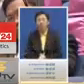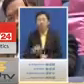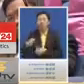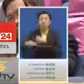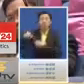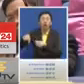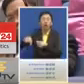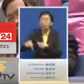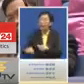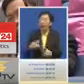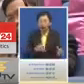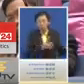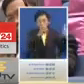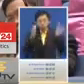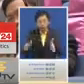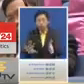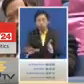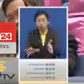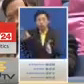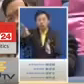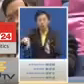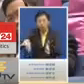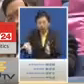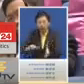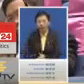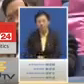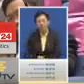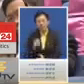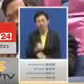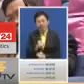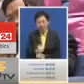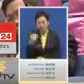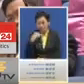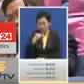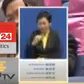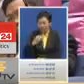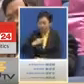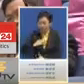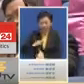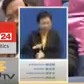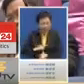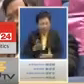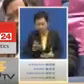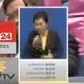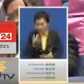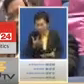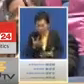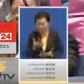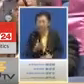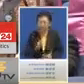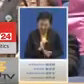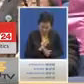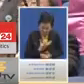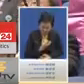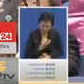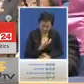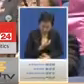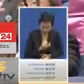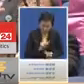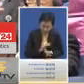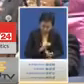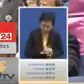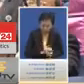กซื้อแย่งหมดสักวันหนึ่งพวกนี้เขาจะลุกขึ้นลุกแล้วล่ะแต่ยังไม่ถึงกับสุขมอมนี่ปัญหาสัง